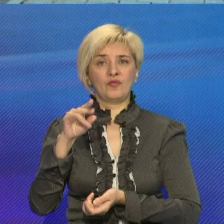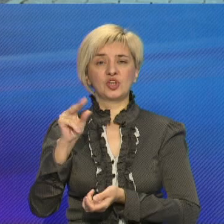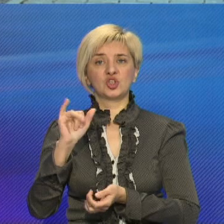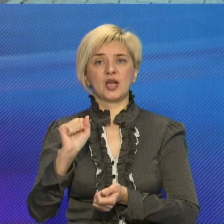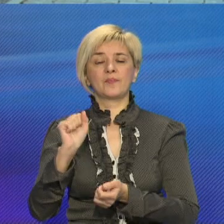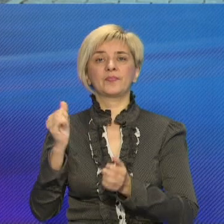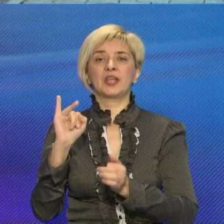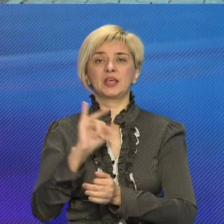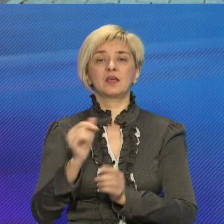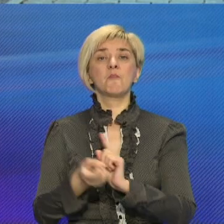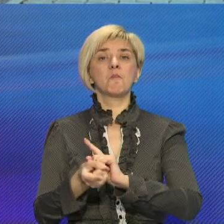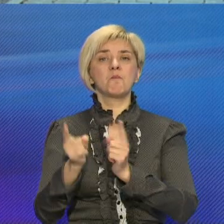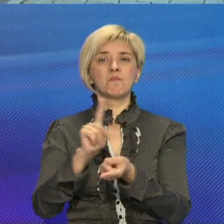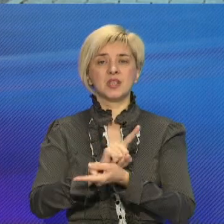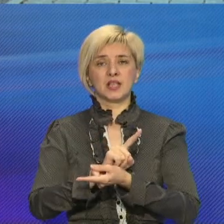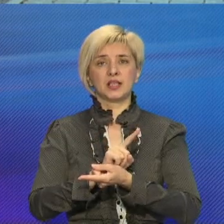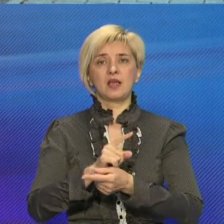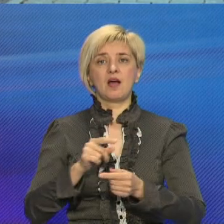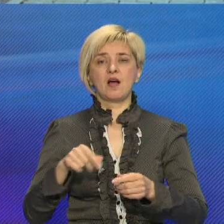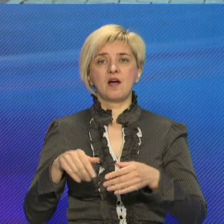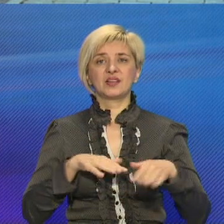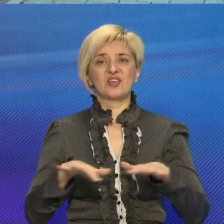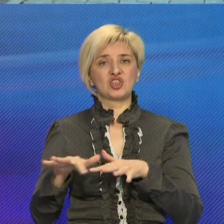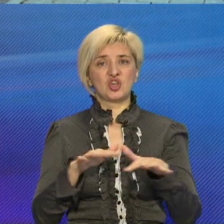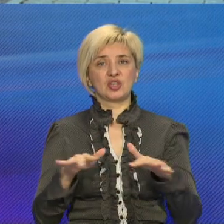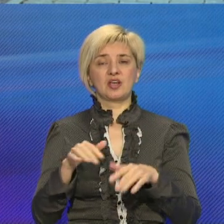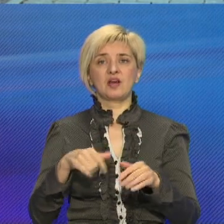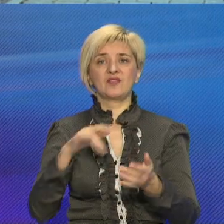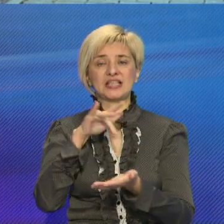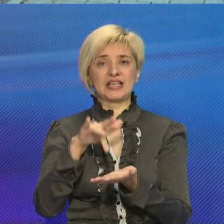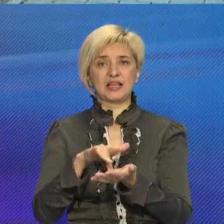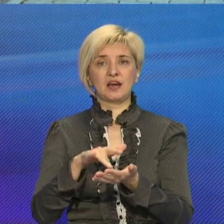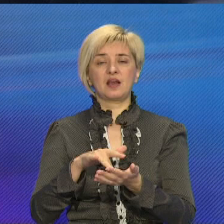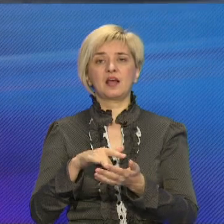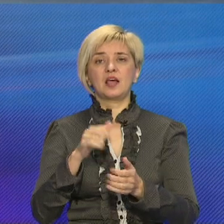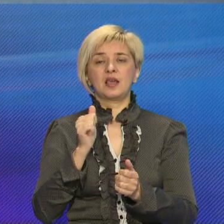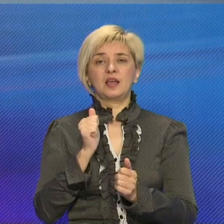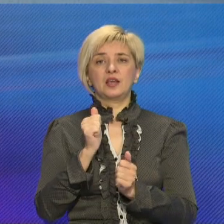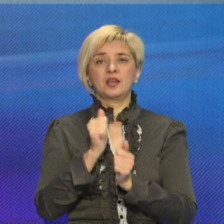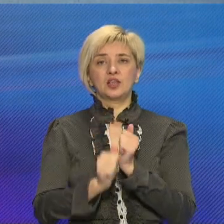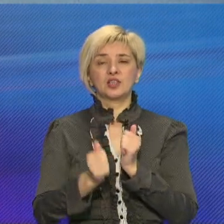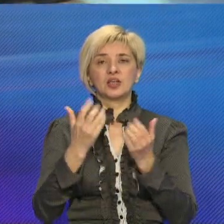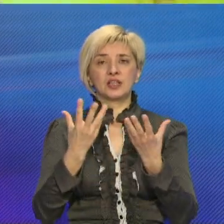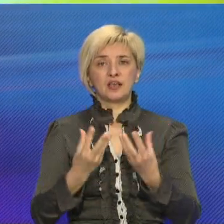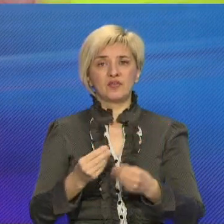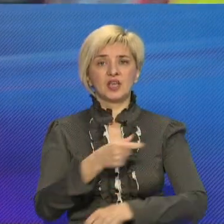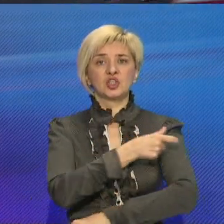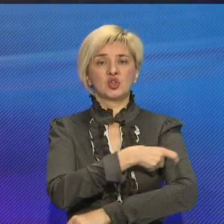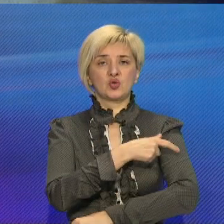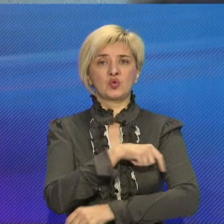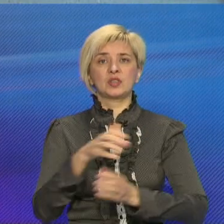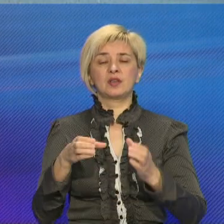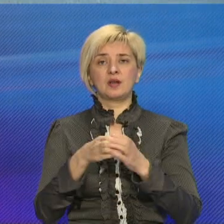Знак забароны левага павароту з'явіўся на скрыжаванні ў канцы верасня. З таго часу то штодня дзяжурыць экіпаж ДАІ.